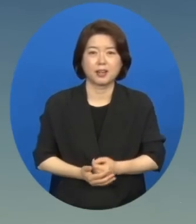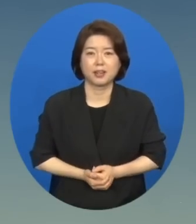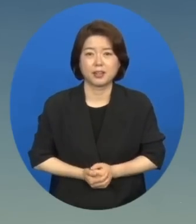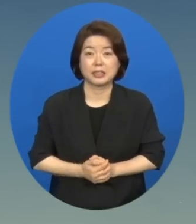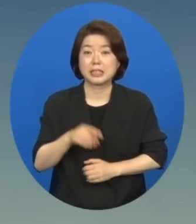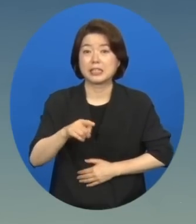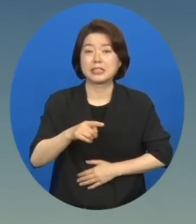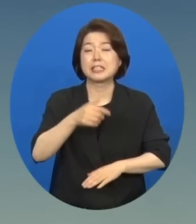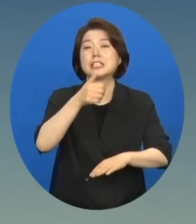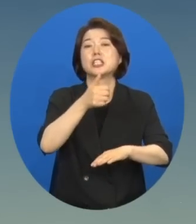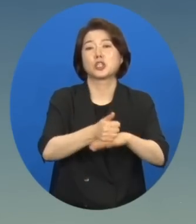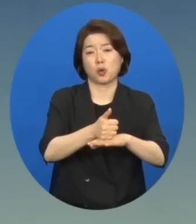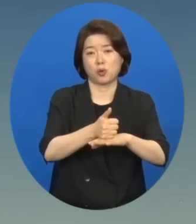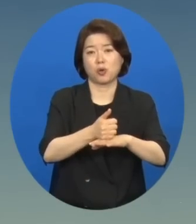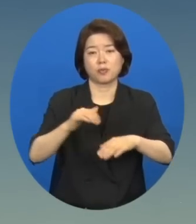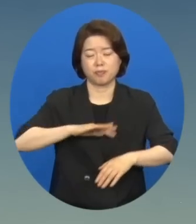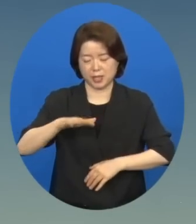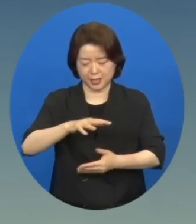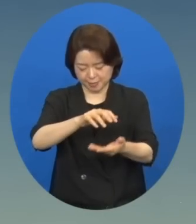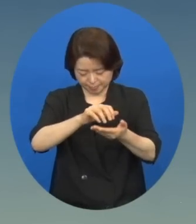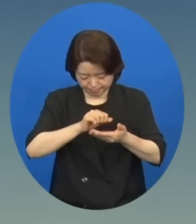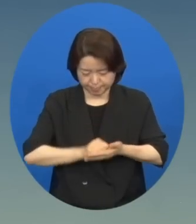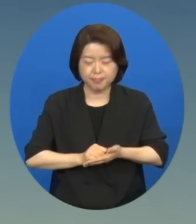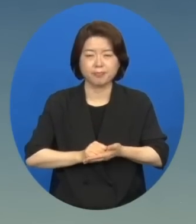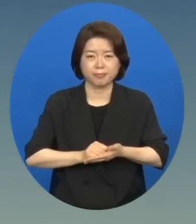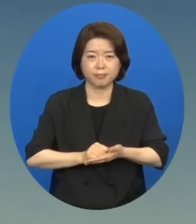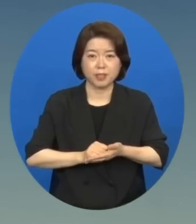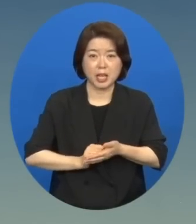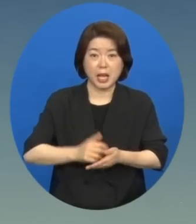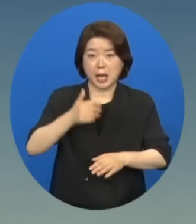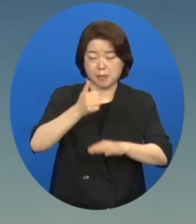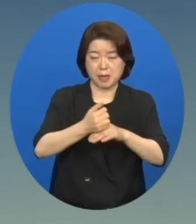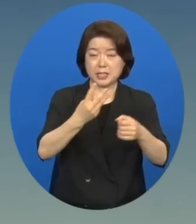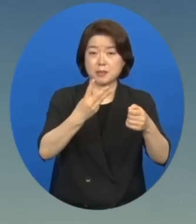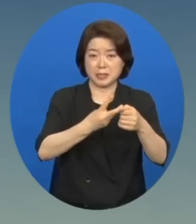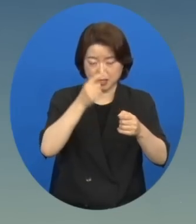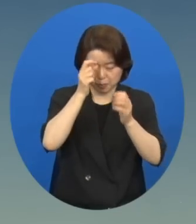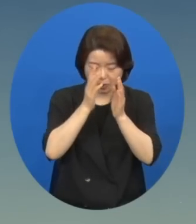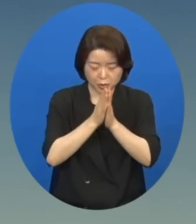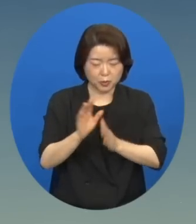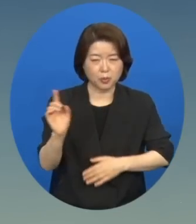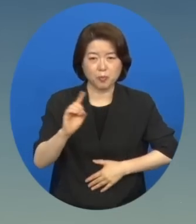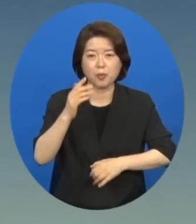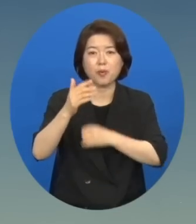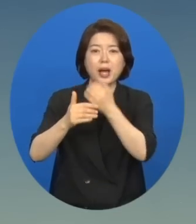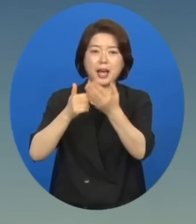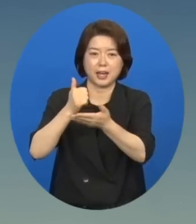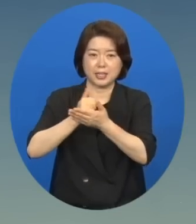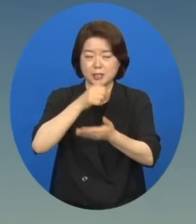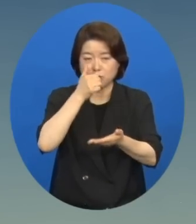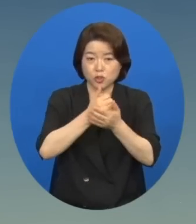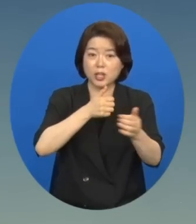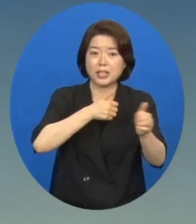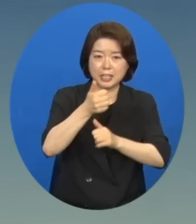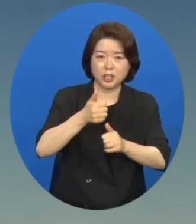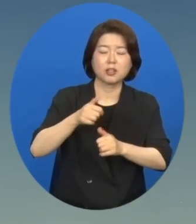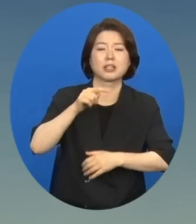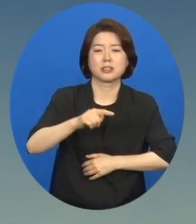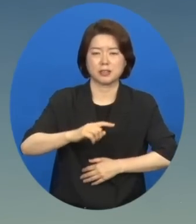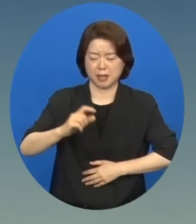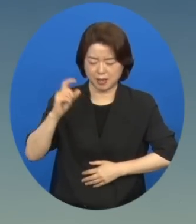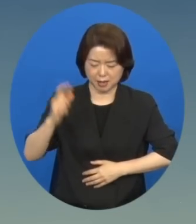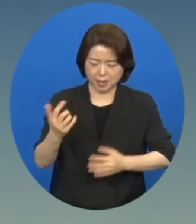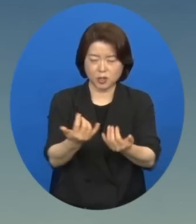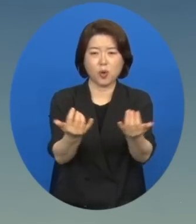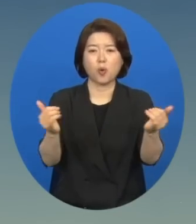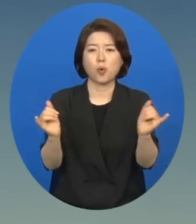이 결론이 우리의 결론되게 하실 것입니다. 마지막 세 번째 기도는, 하나님, 죄를 이기고 승리하는